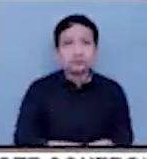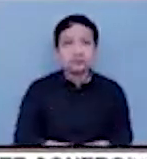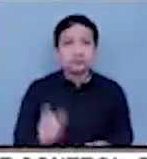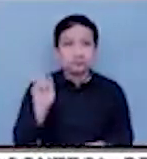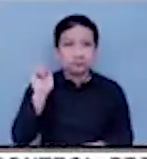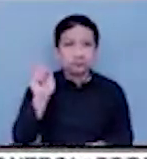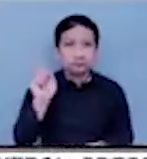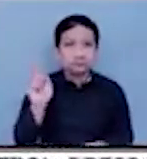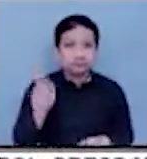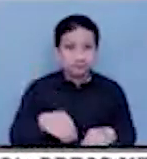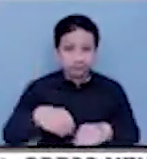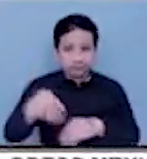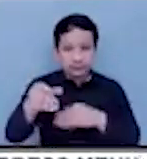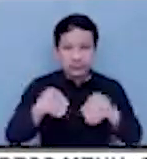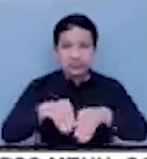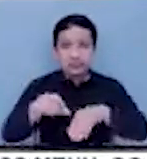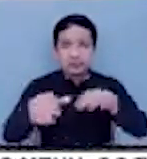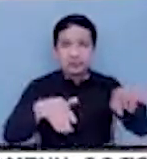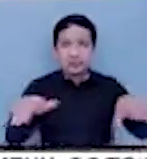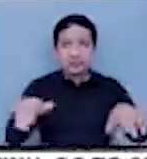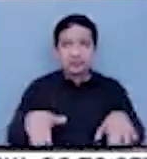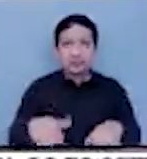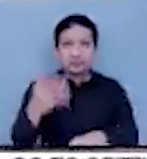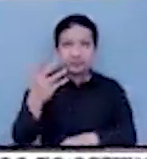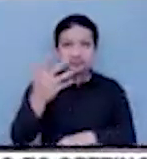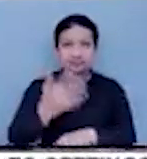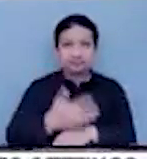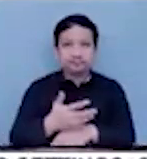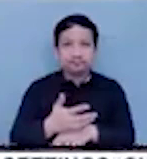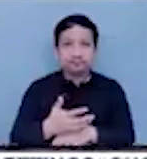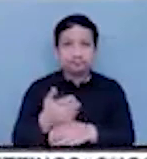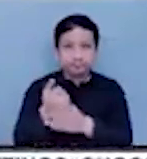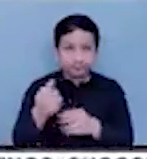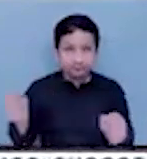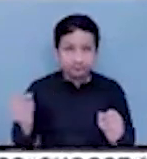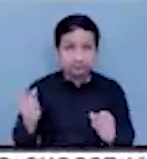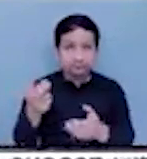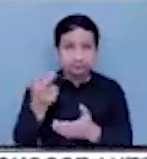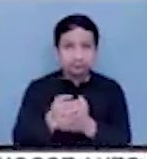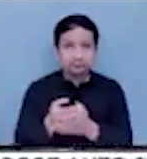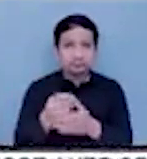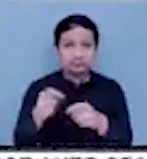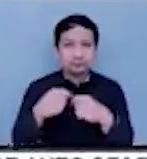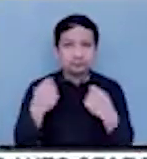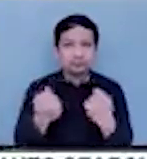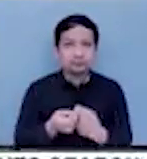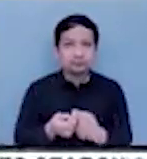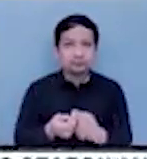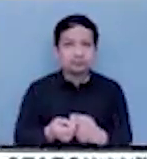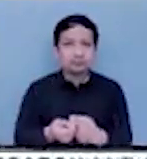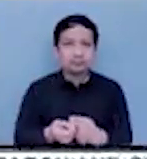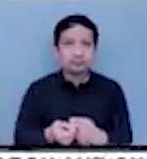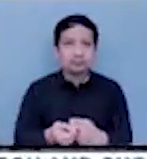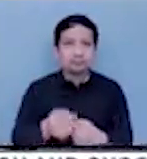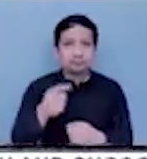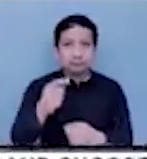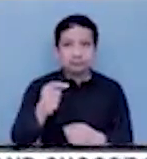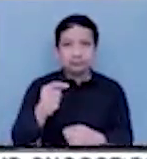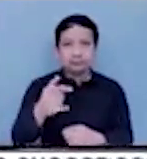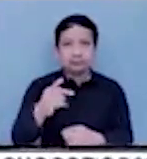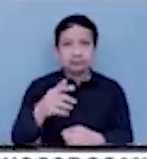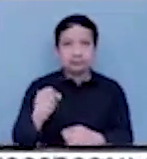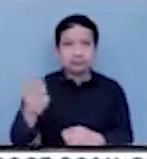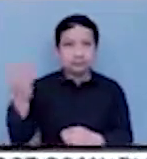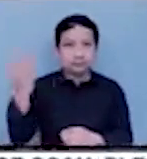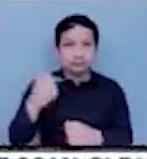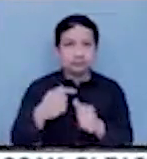Philippine Red Cross ang kanilang 5-man water search and rescue team. Bit-bit ang kanilang kagamitan sa Ginoog City, Misamis Oriental noong araw ng